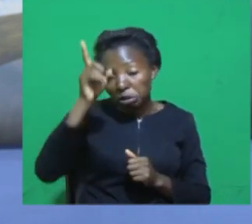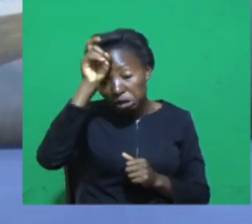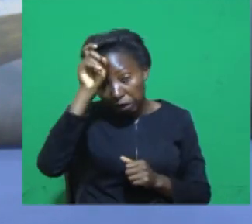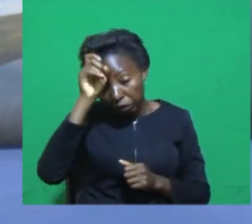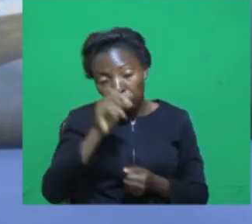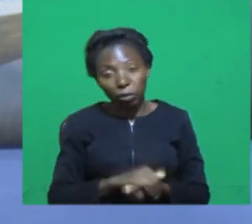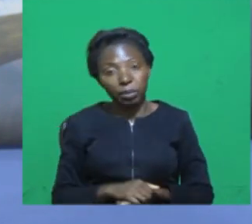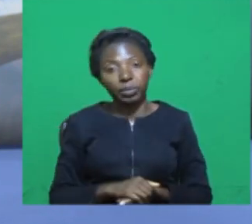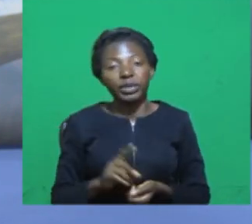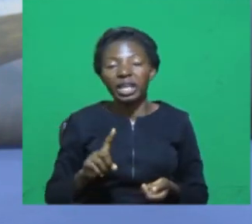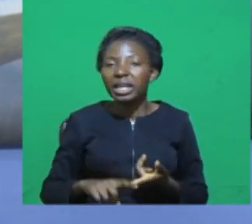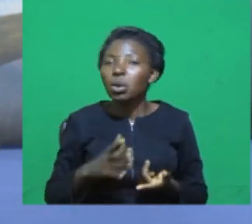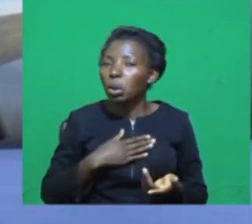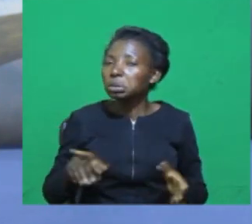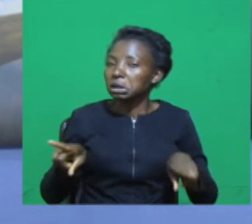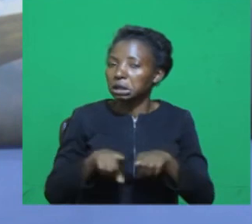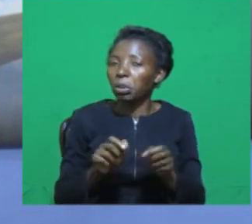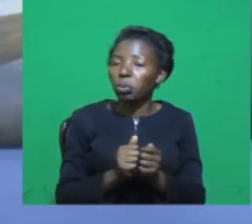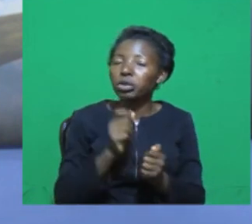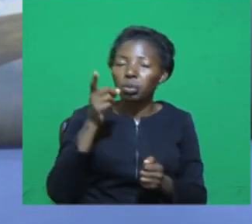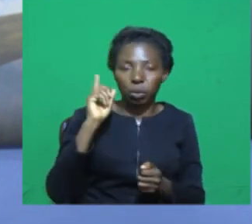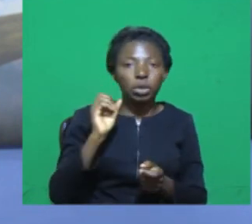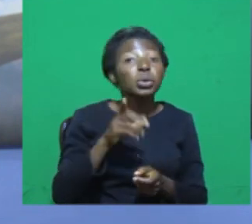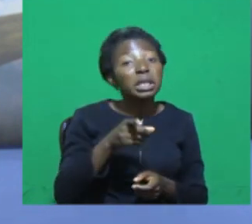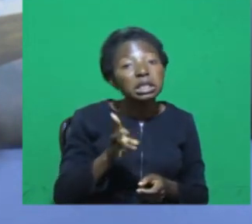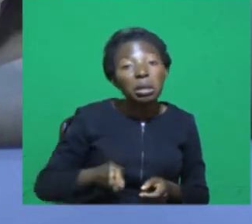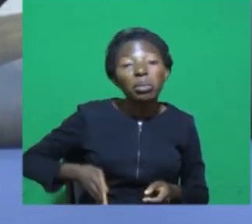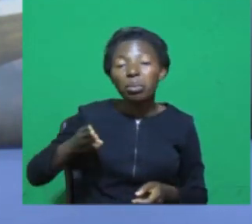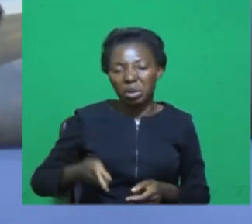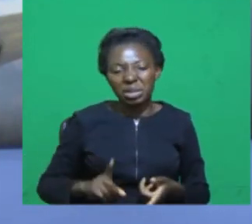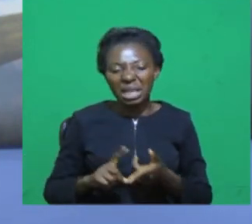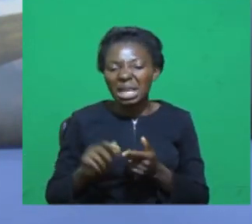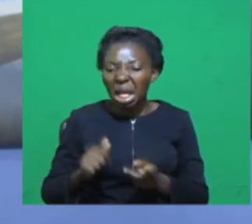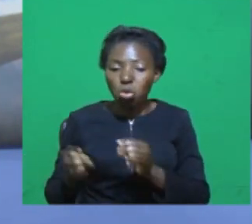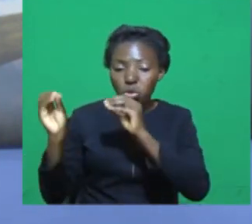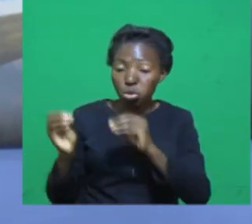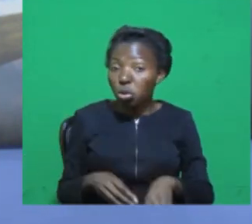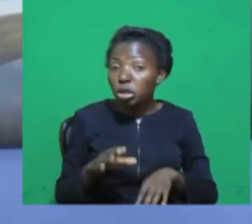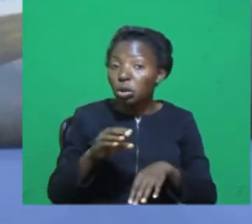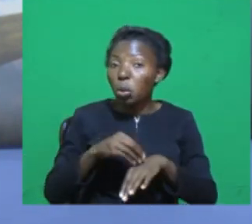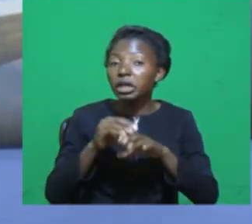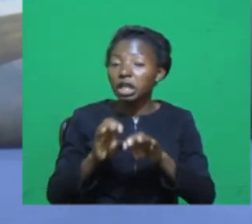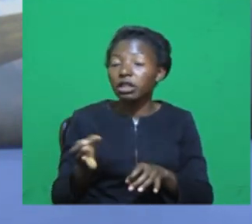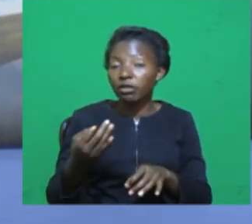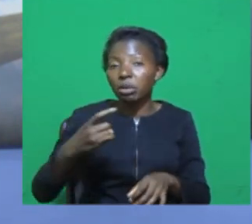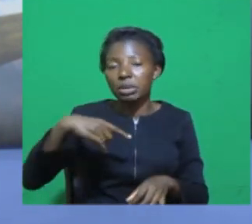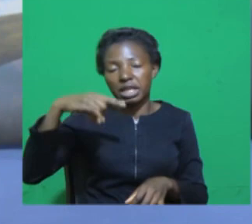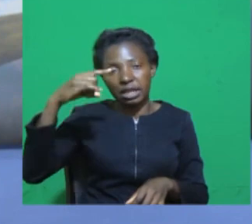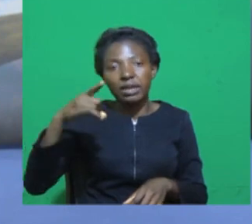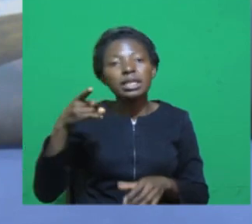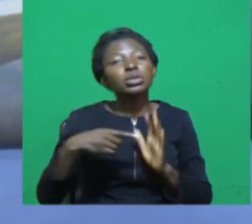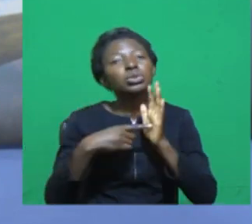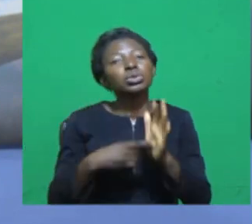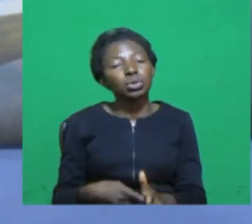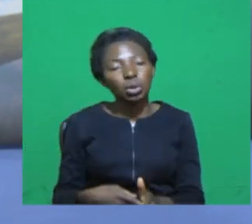Saka pride yakapinda muna Satan pastor nekuzodzingwa kwaakaita kudenga. Mundima yamaverenga iri kutoratidza